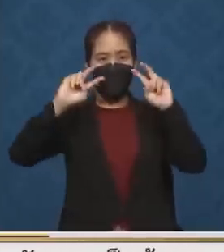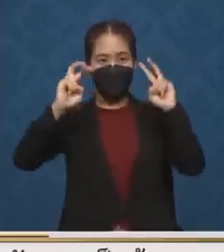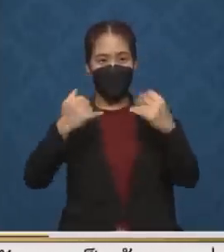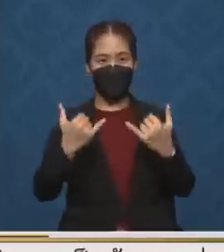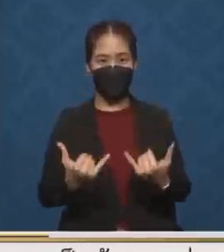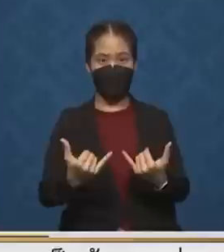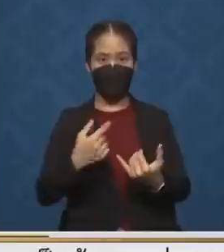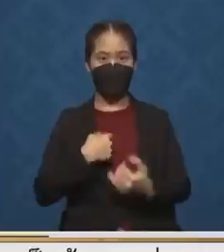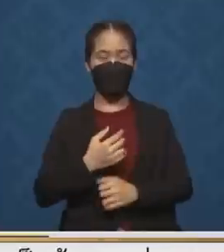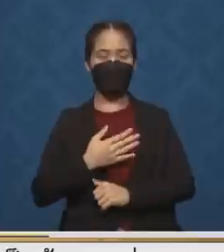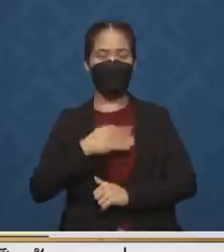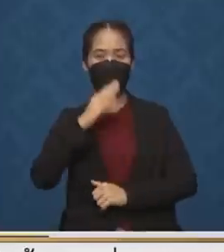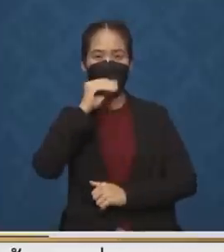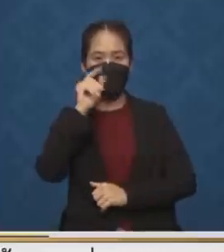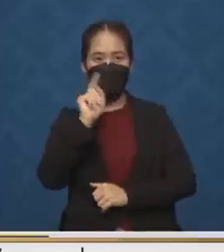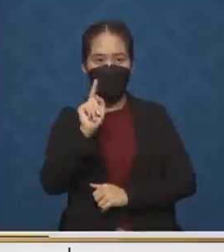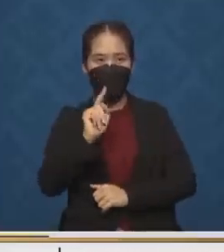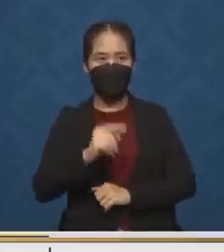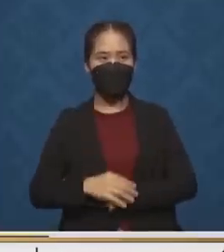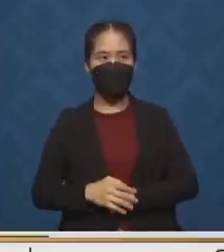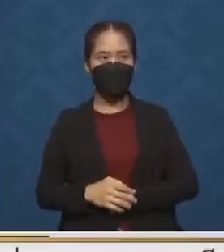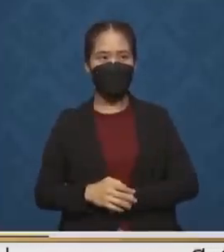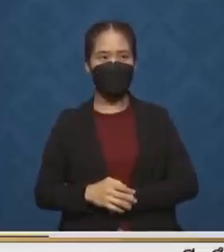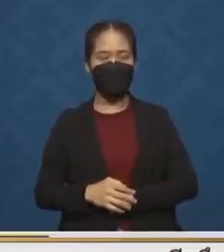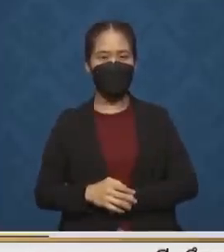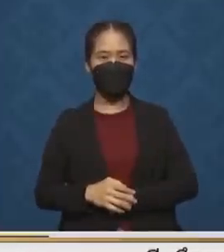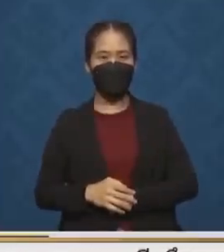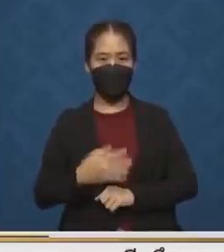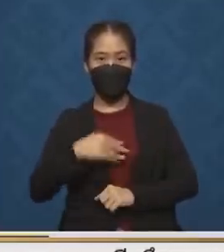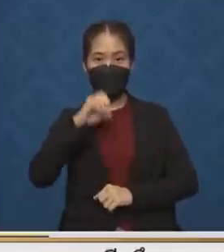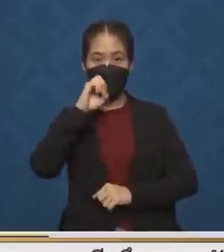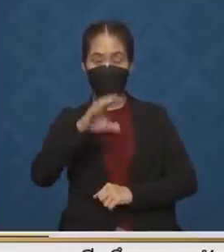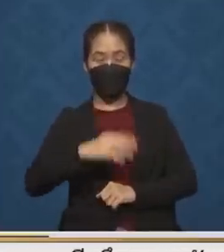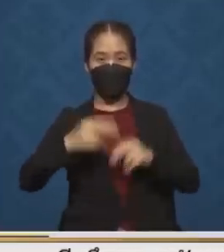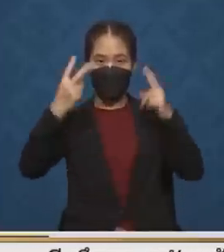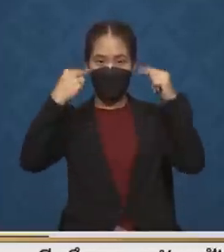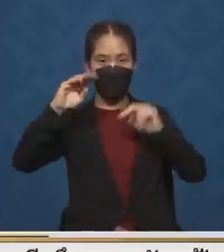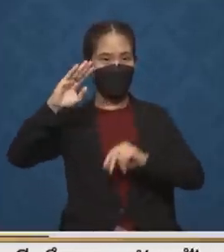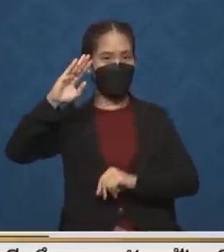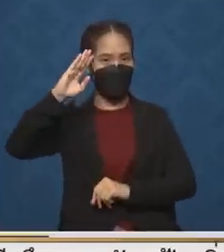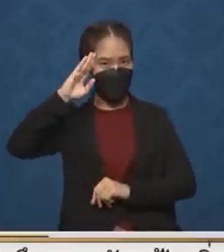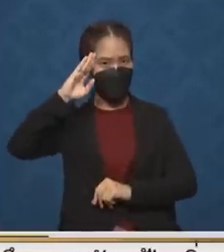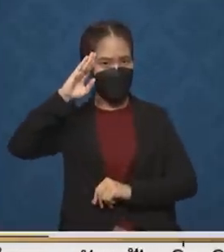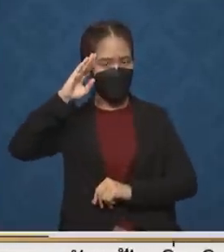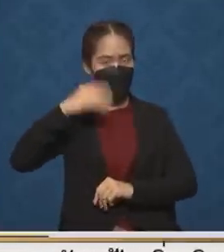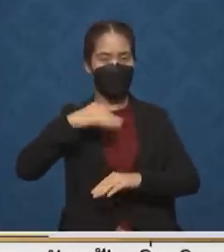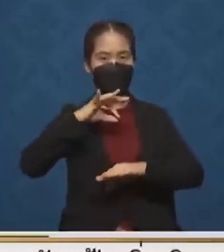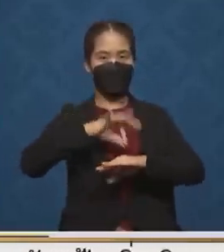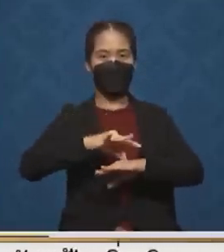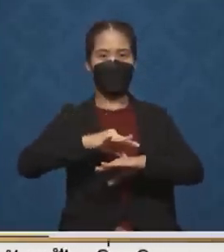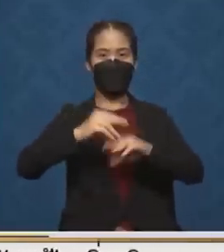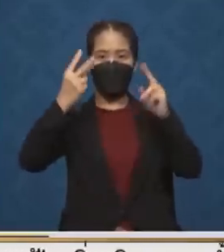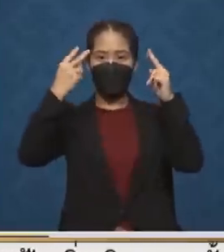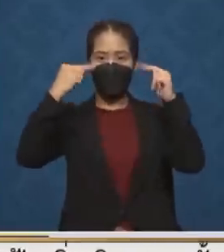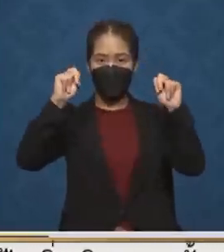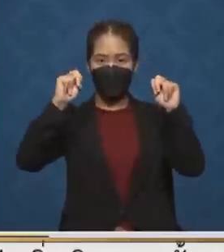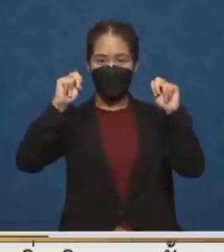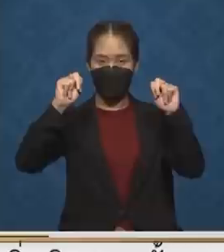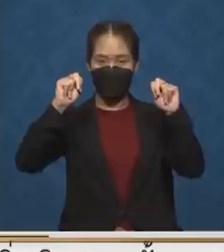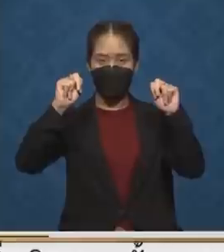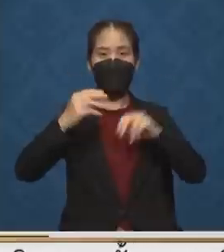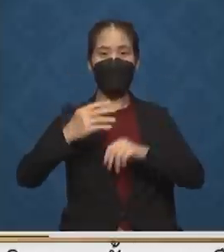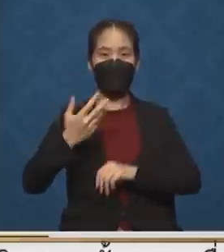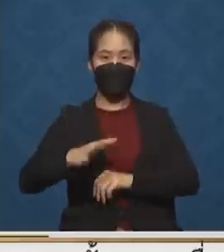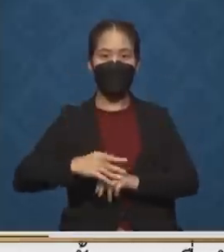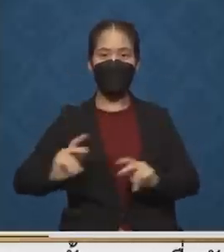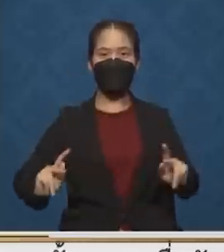กลาวมานั้นเป็นการบอกวาผลเอกประยุตจัโอชาในฐานะนายกรัฐมนตีและรัฐมนตีว่